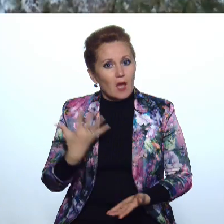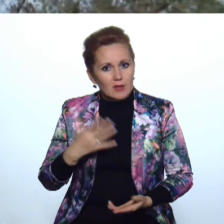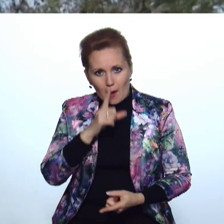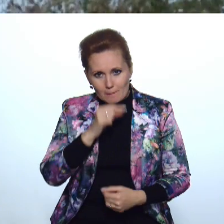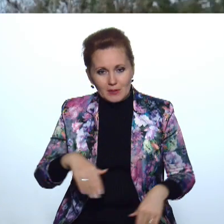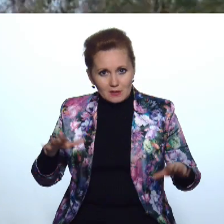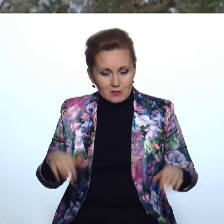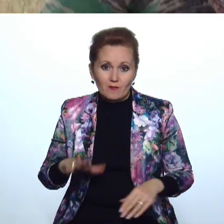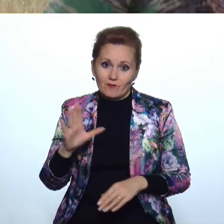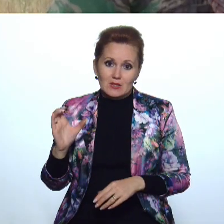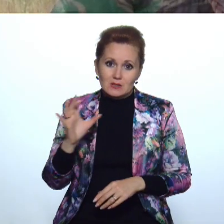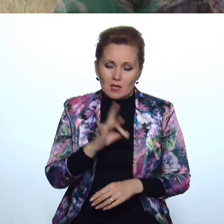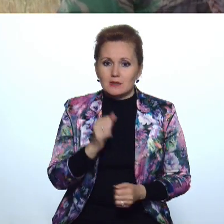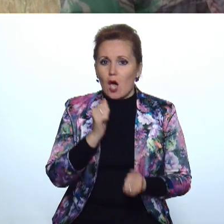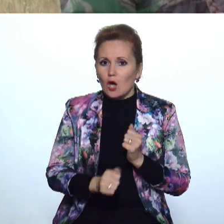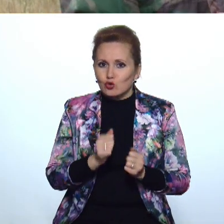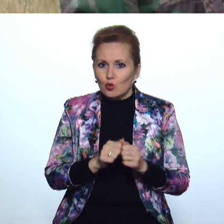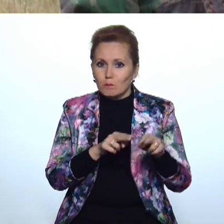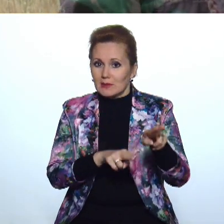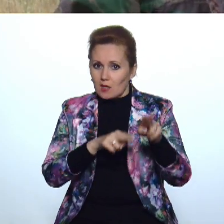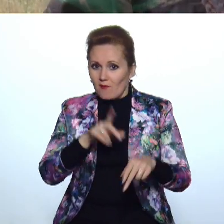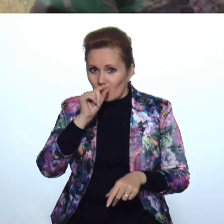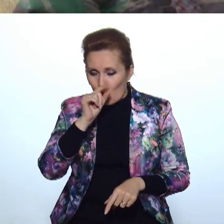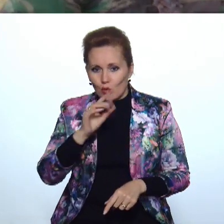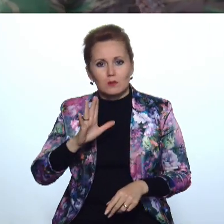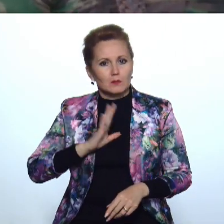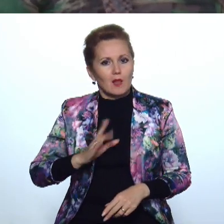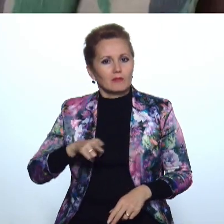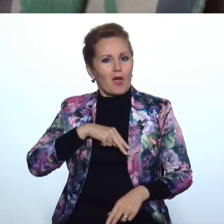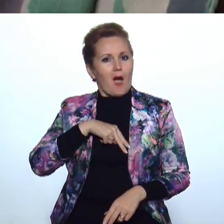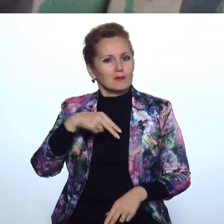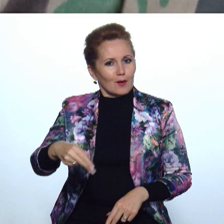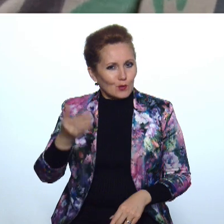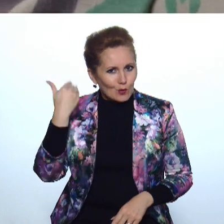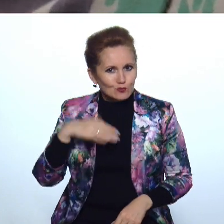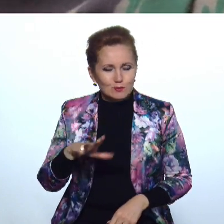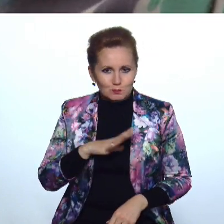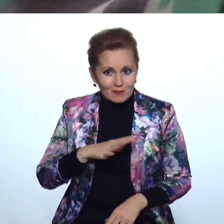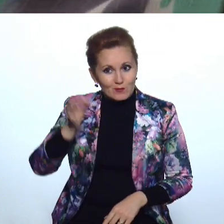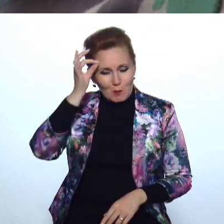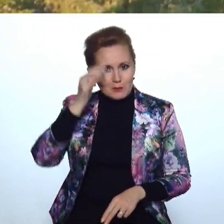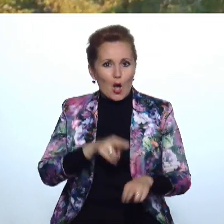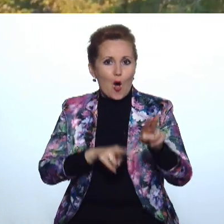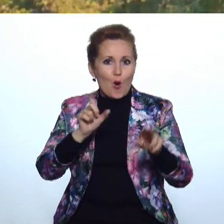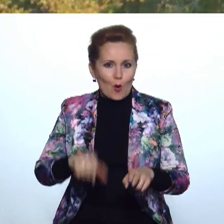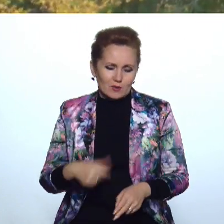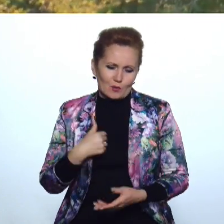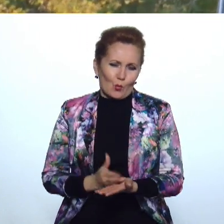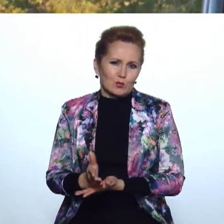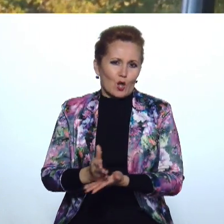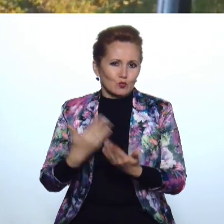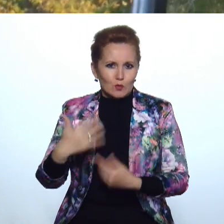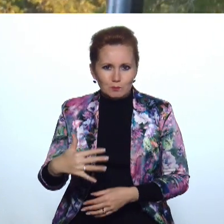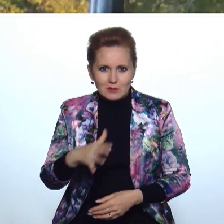тем, в Советском Союзе за каждую подстреленную ворону полагалась награда, вспоминает охотник с полувековым стажем. Самое радикальное